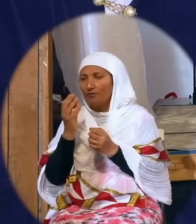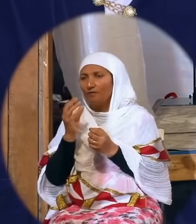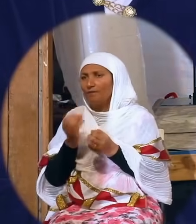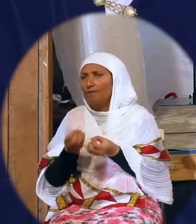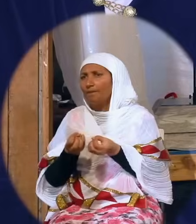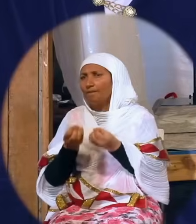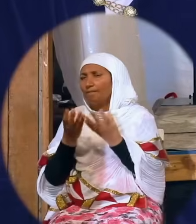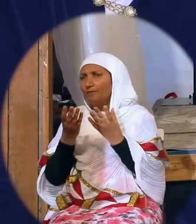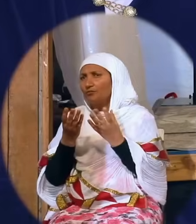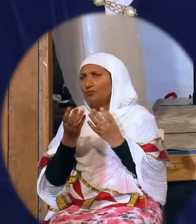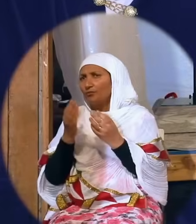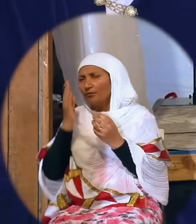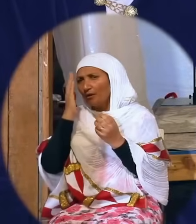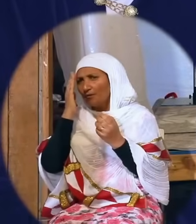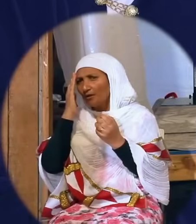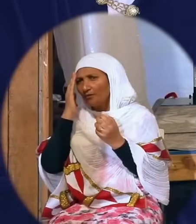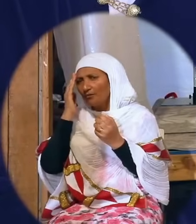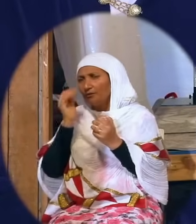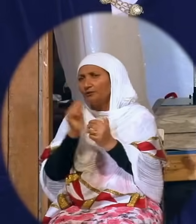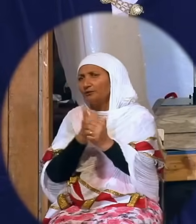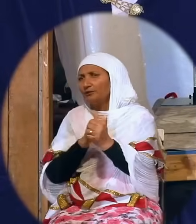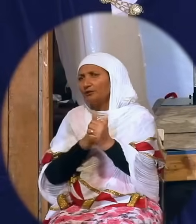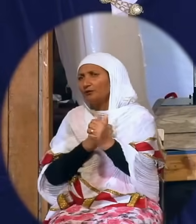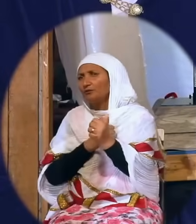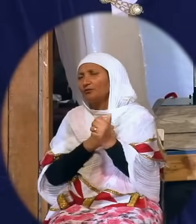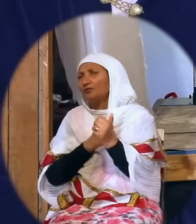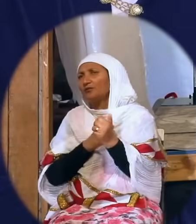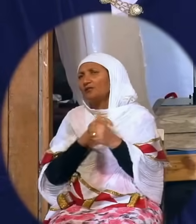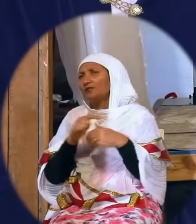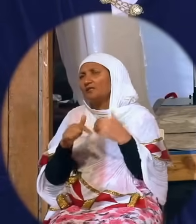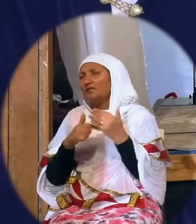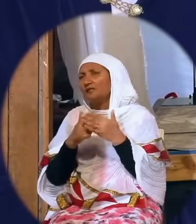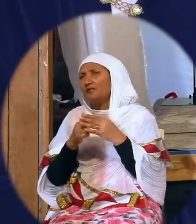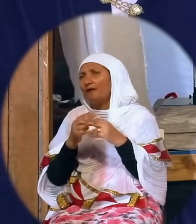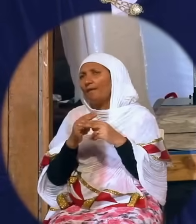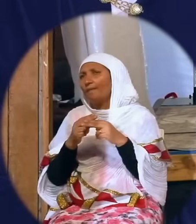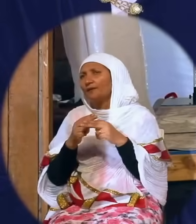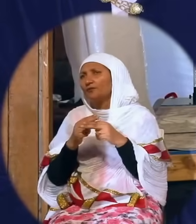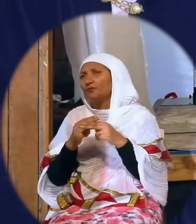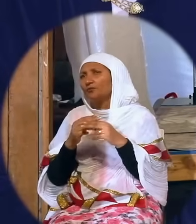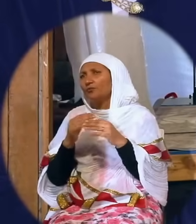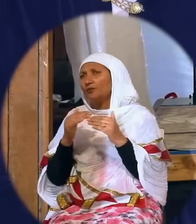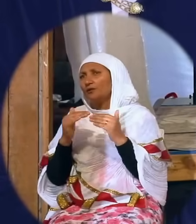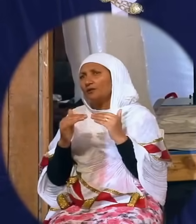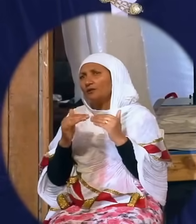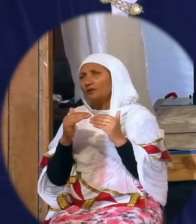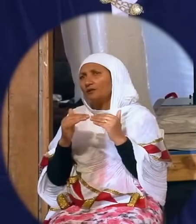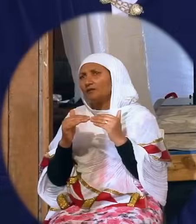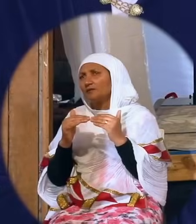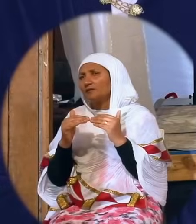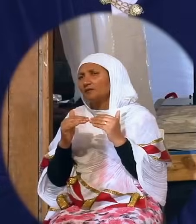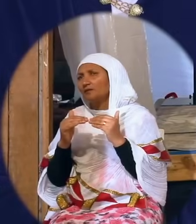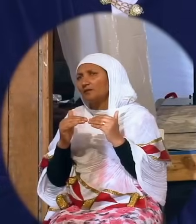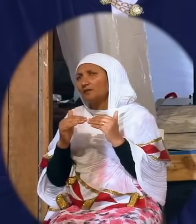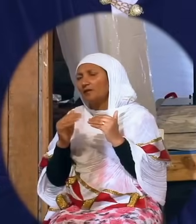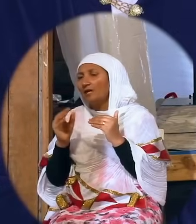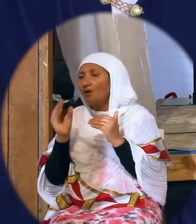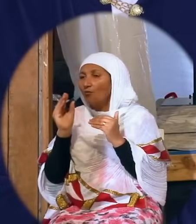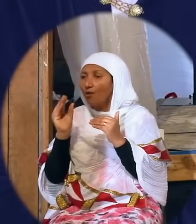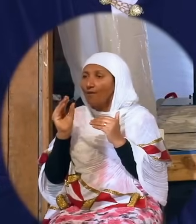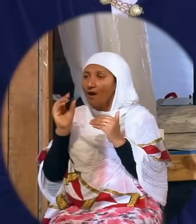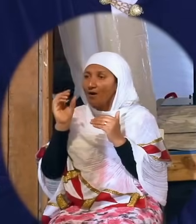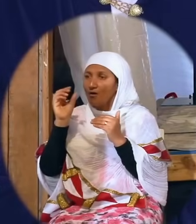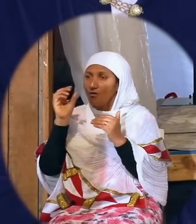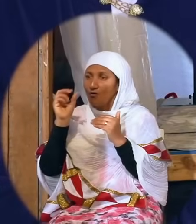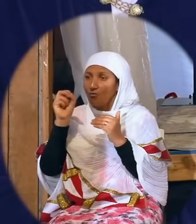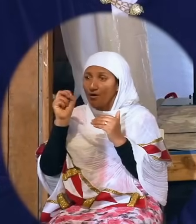ብዙ ያወራሉ፣ ይሸሻሉ፣ አደጋ ውስጥ ይወድቃሉ። ስለዚህ ባጭሩ ልክ ለወባ ይሄ ነው መድኃኒቱ፣ ለጉንፋን